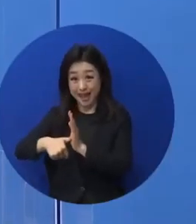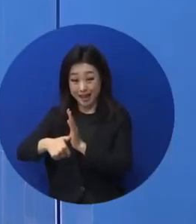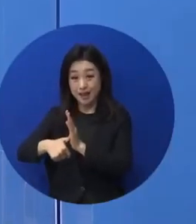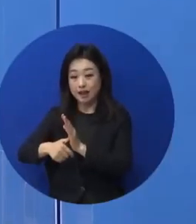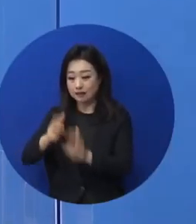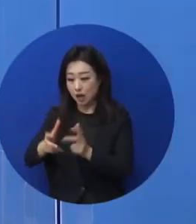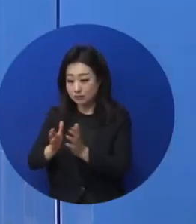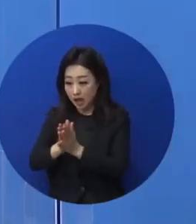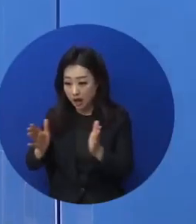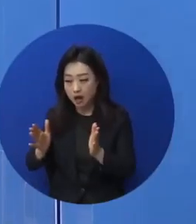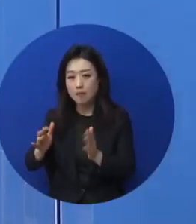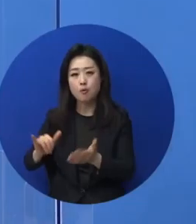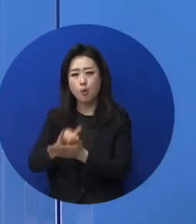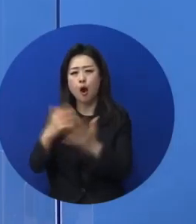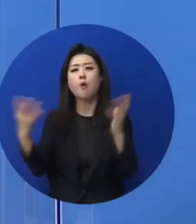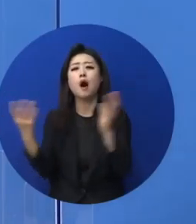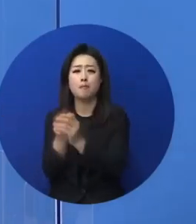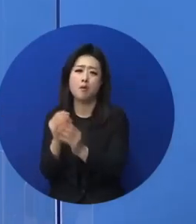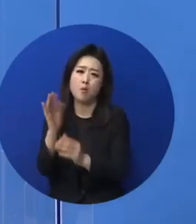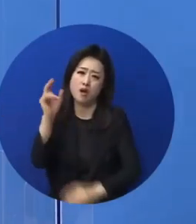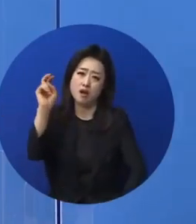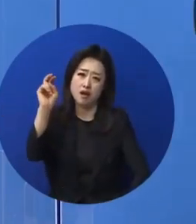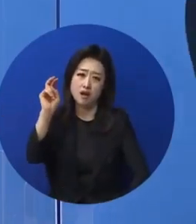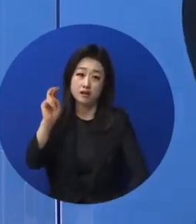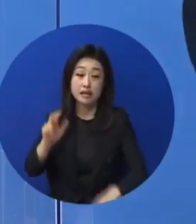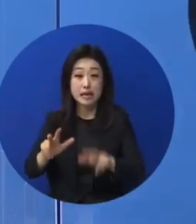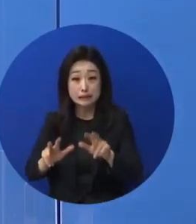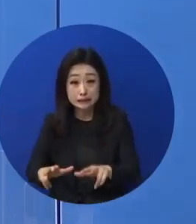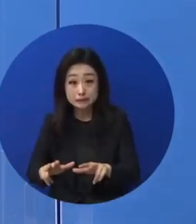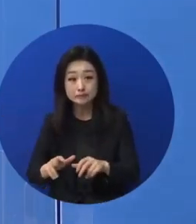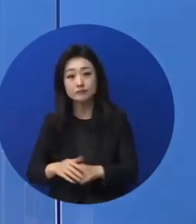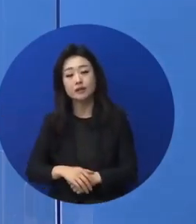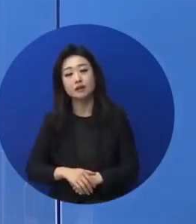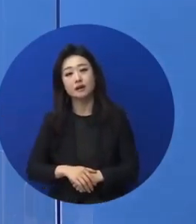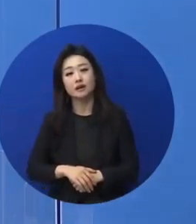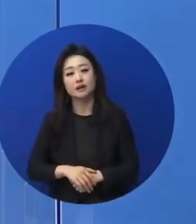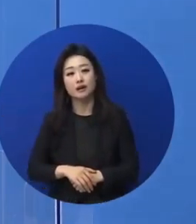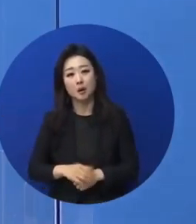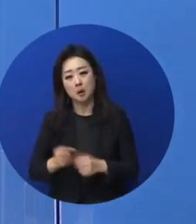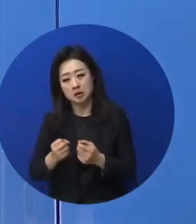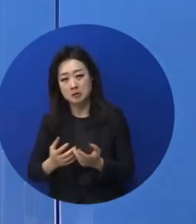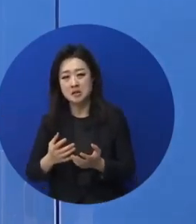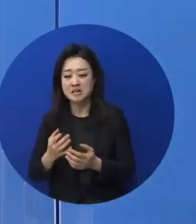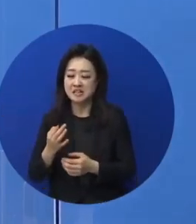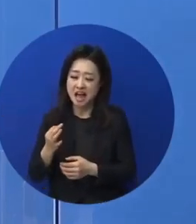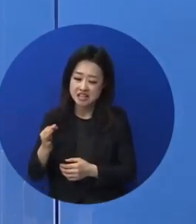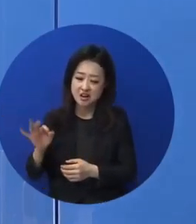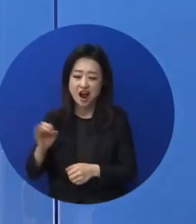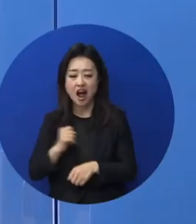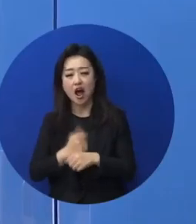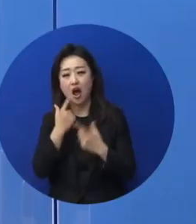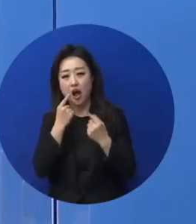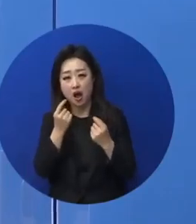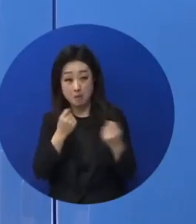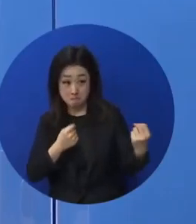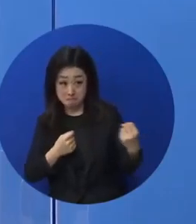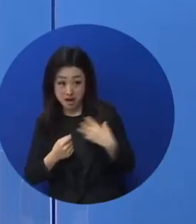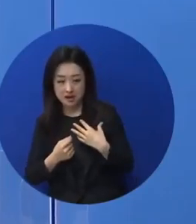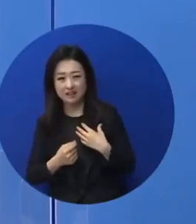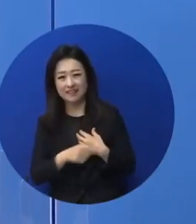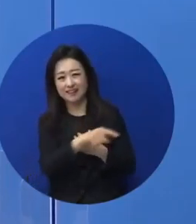와서 가덕도 신공항 마지못해서 찬성하는 듯이 나오는 것은 그야말로 좀 염치 없는 그런 일이라고